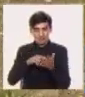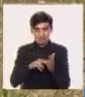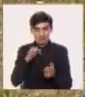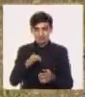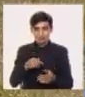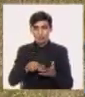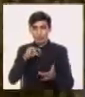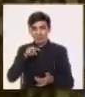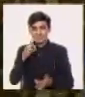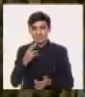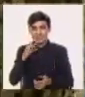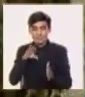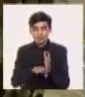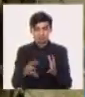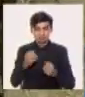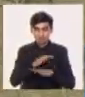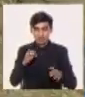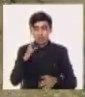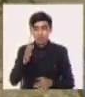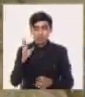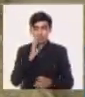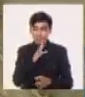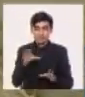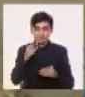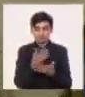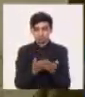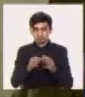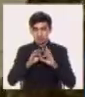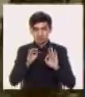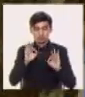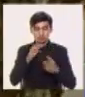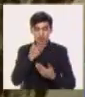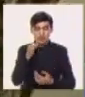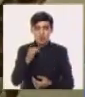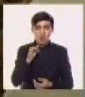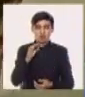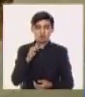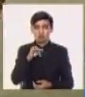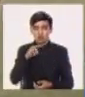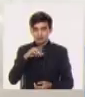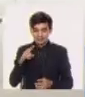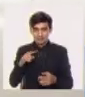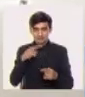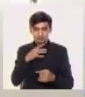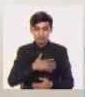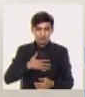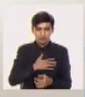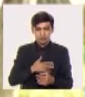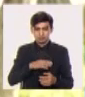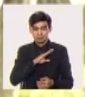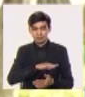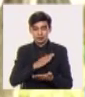этом не стоять в долгой очереди, будущим мамам пока никто не сказал. Жолдос говорит, что в кругу ее подруг назревают панические